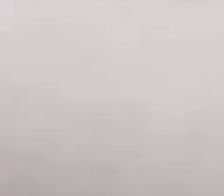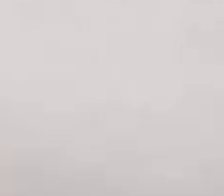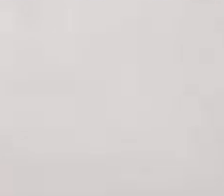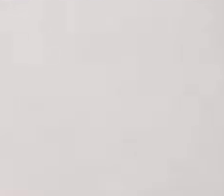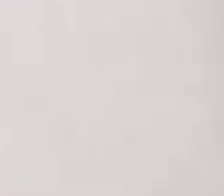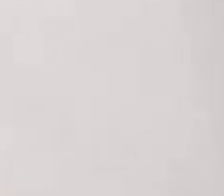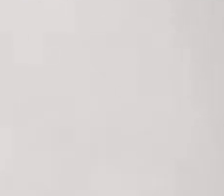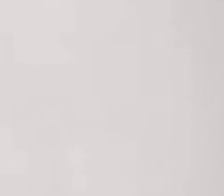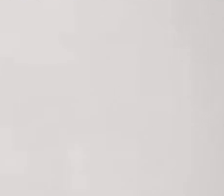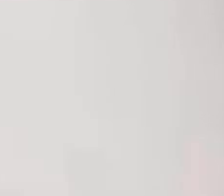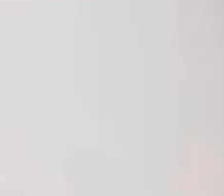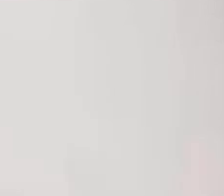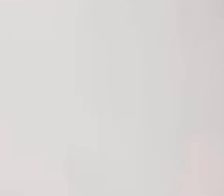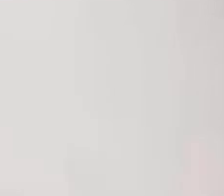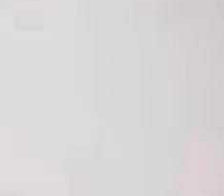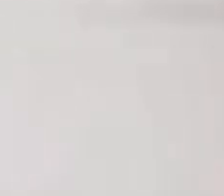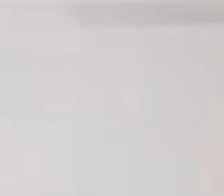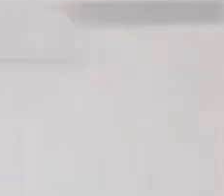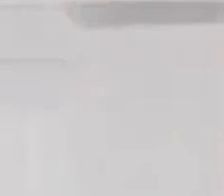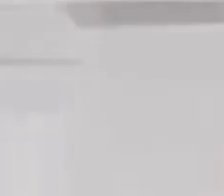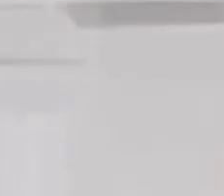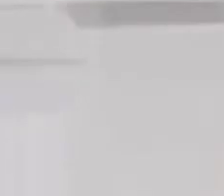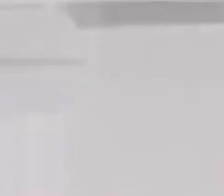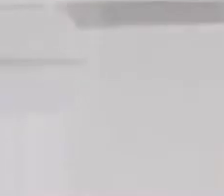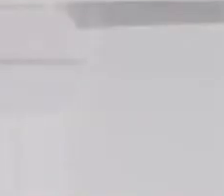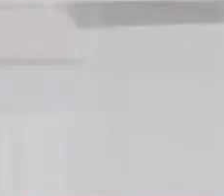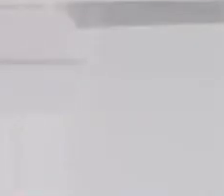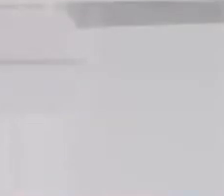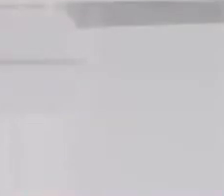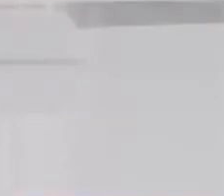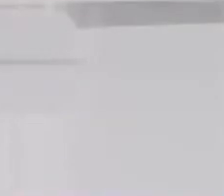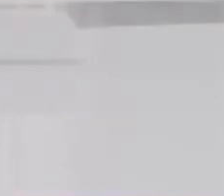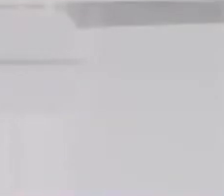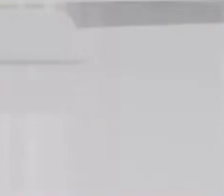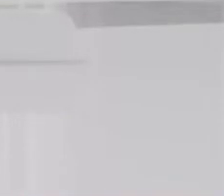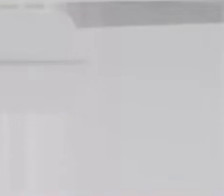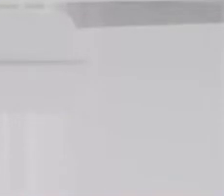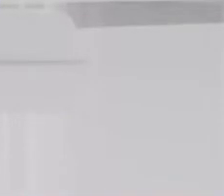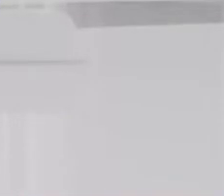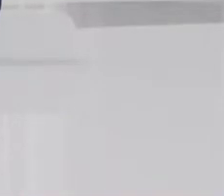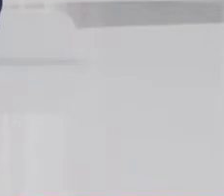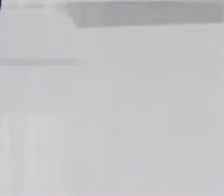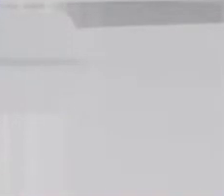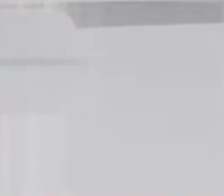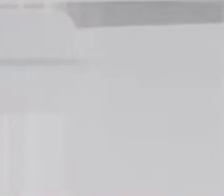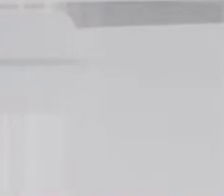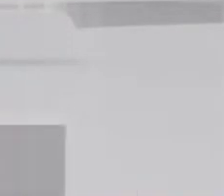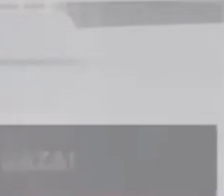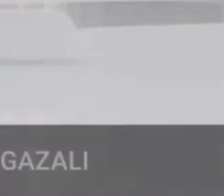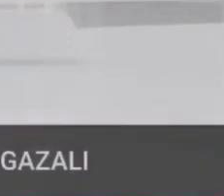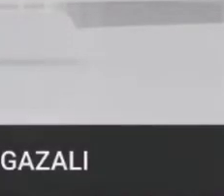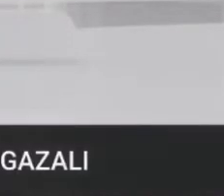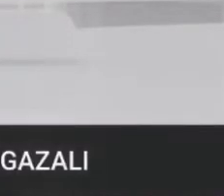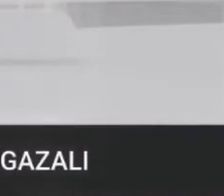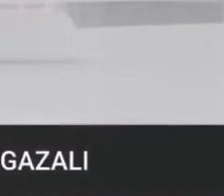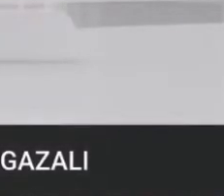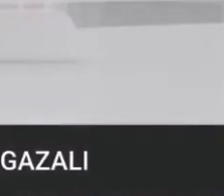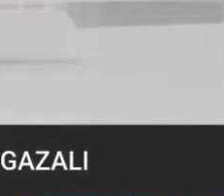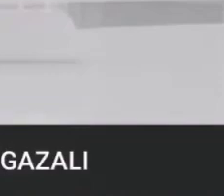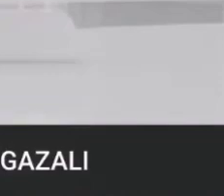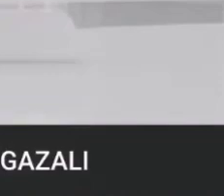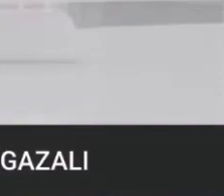hai hai hai Hai Asalamualaikum salam sejahtera berita bencana edisi 1 APR